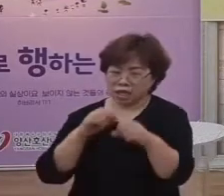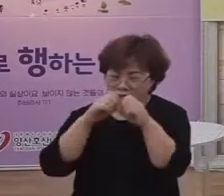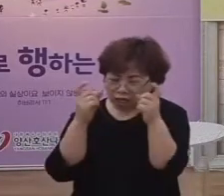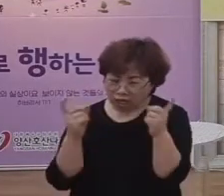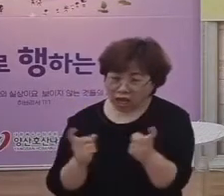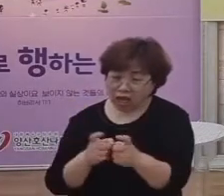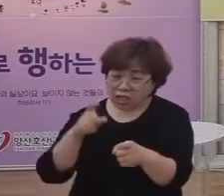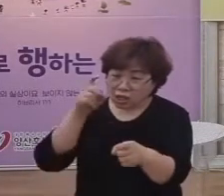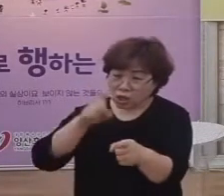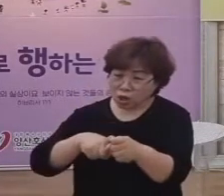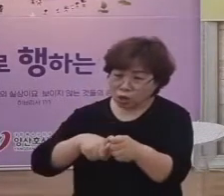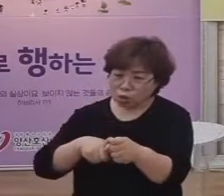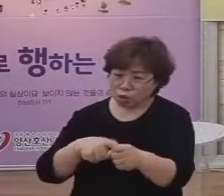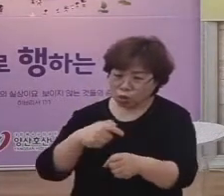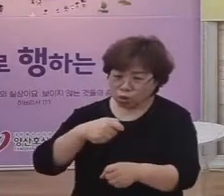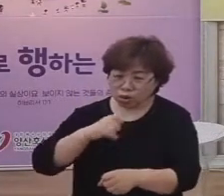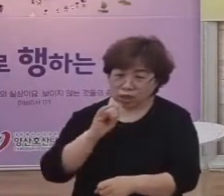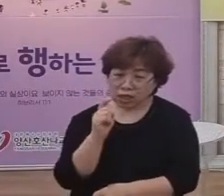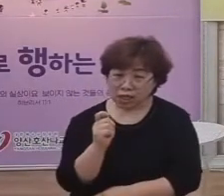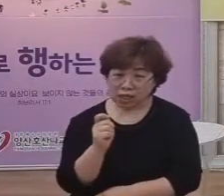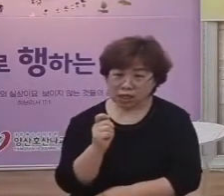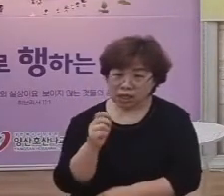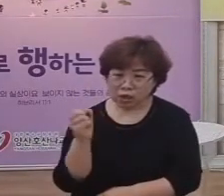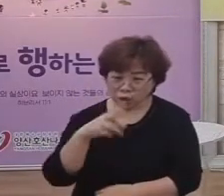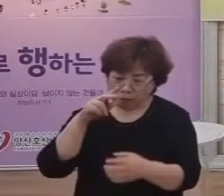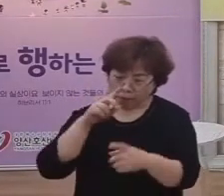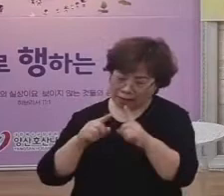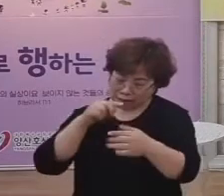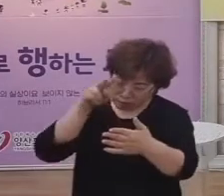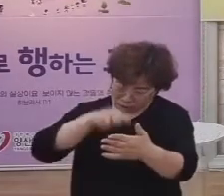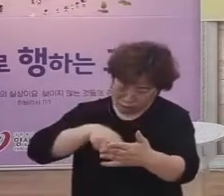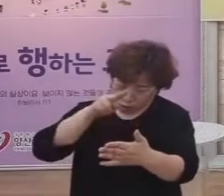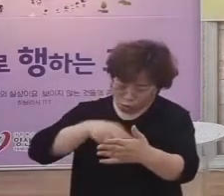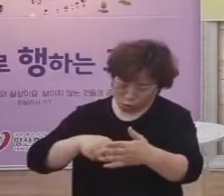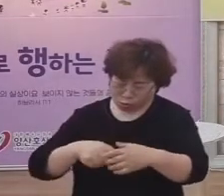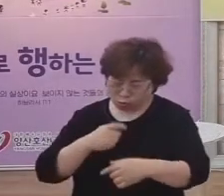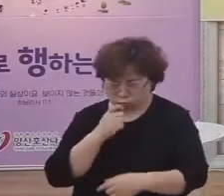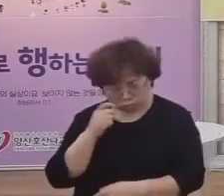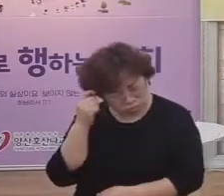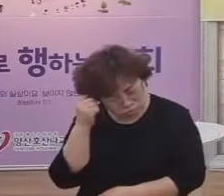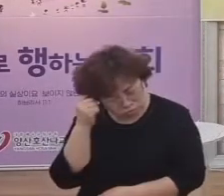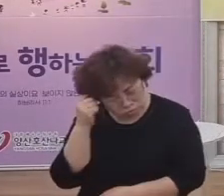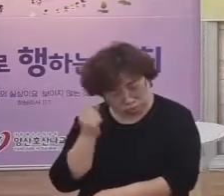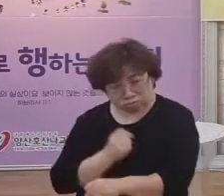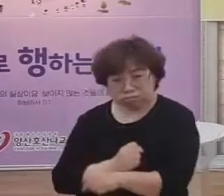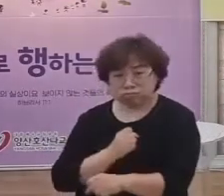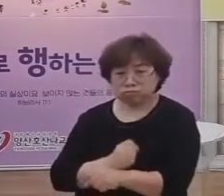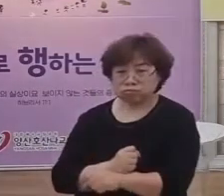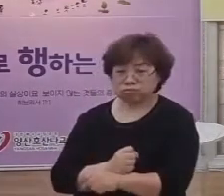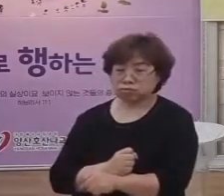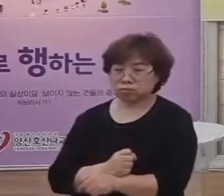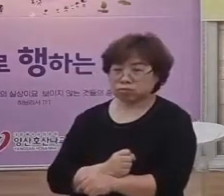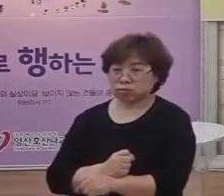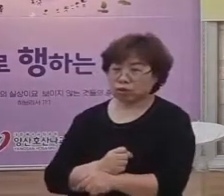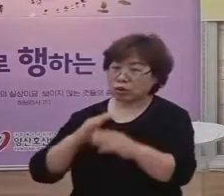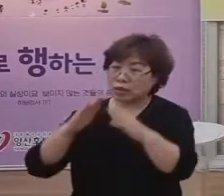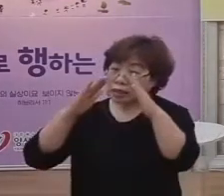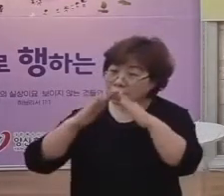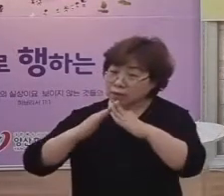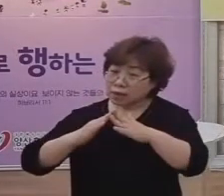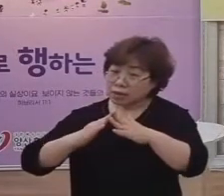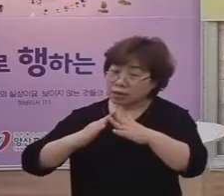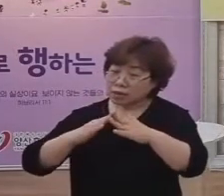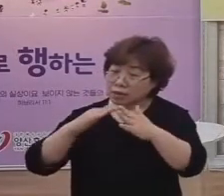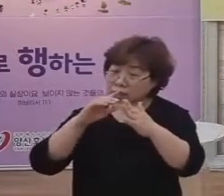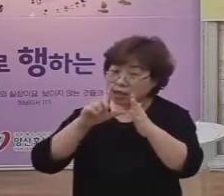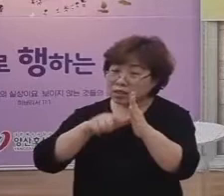개인적으로 또 큐티합니다. 말씀 읽고 매일 묵상하고, 또 여러분 집에서 또 남는